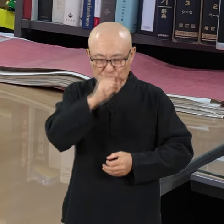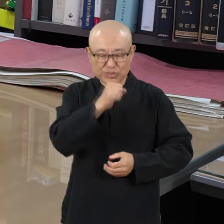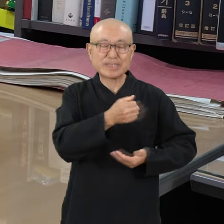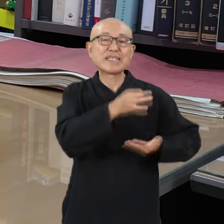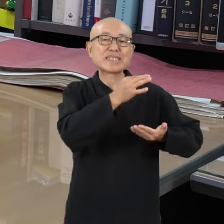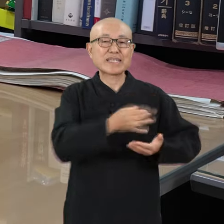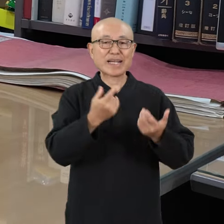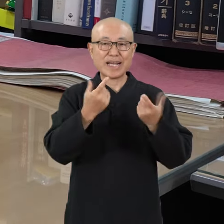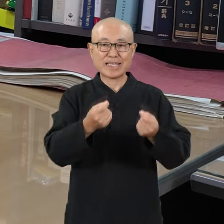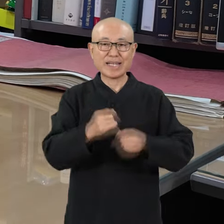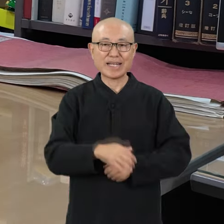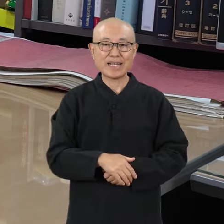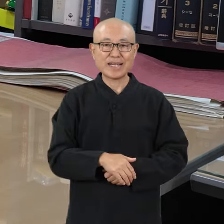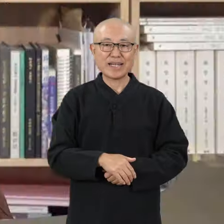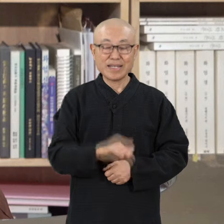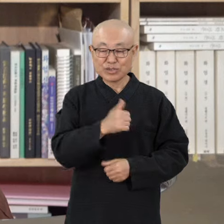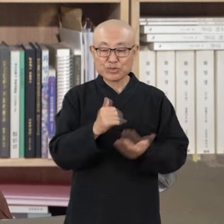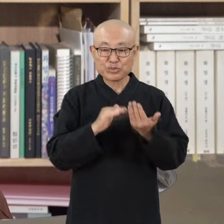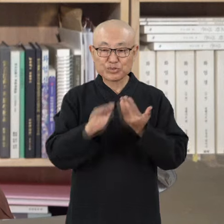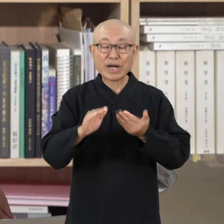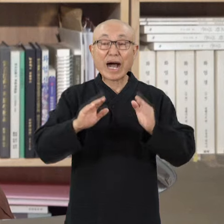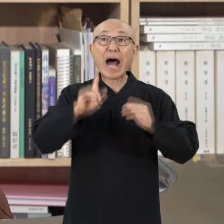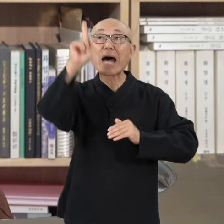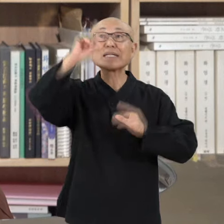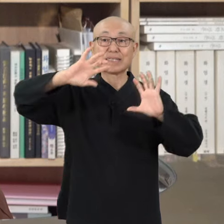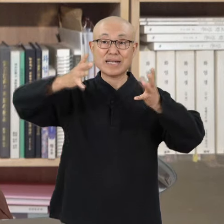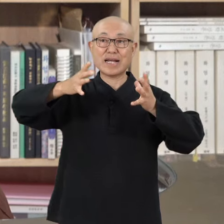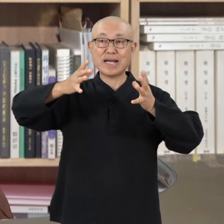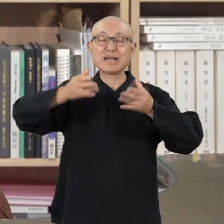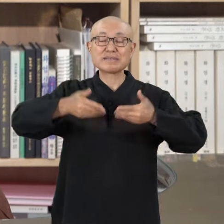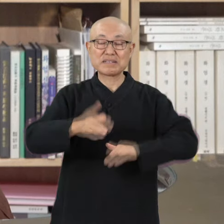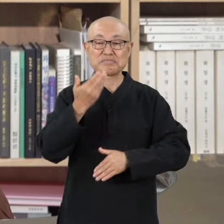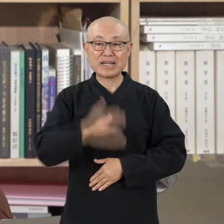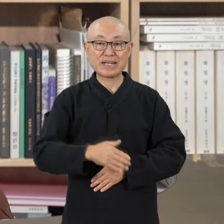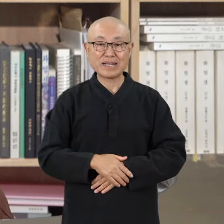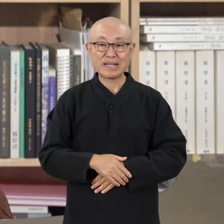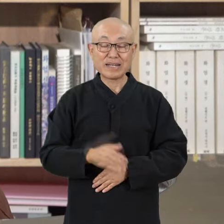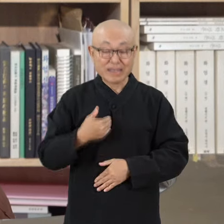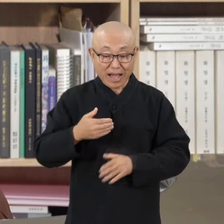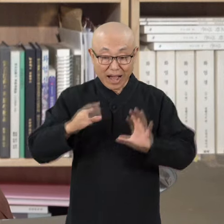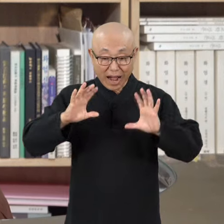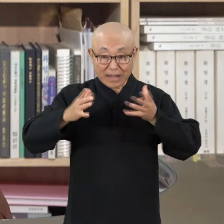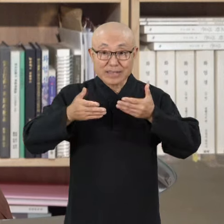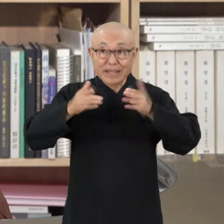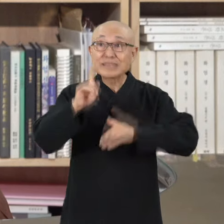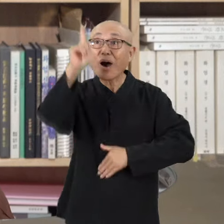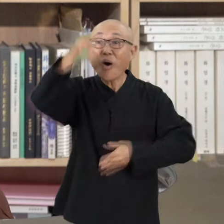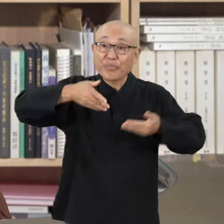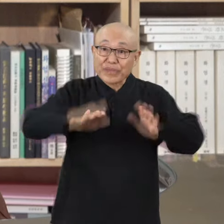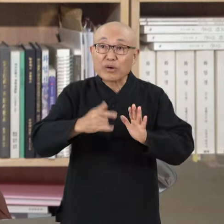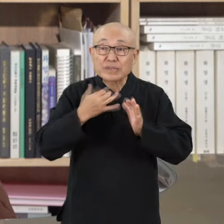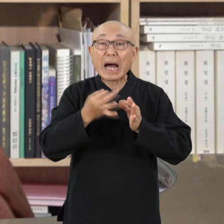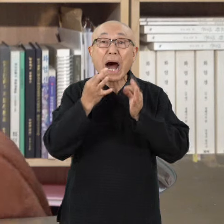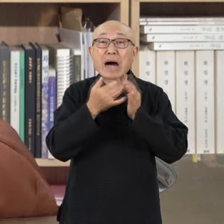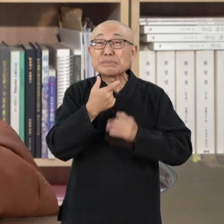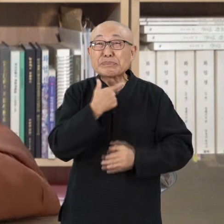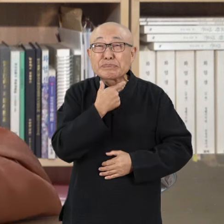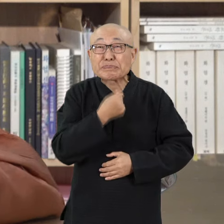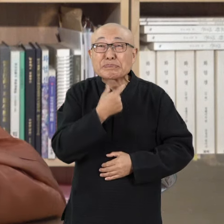그냥 그대로 천상에 가서 태어난다. 그냥 천당 가고 싶어, 우황장 하지 말아라. 그래서